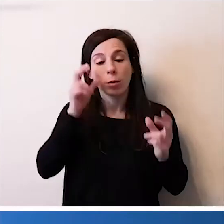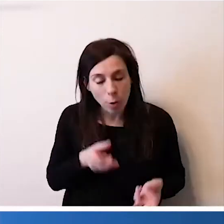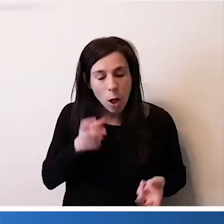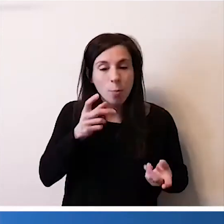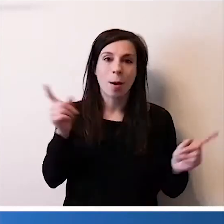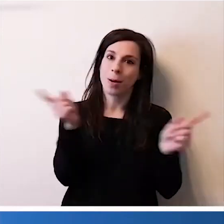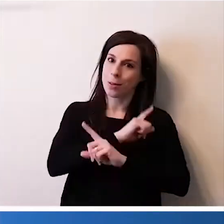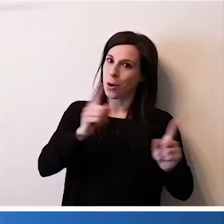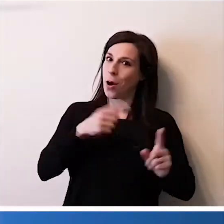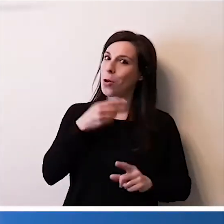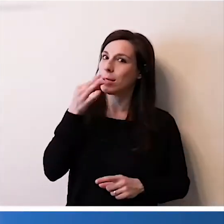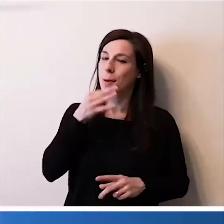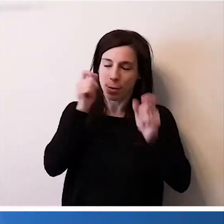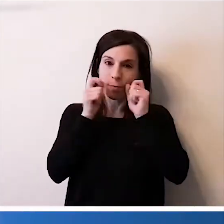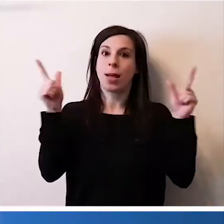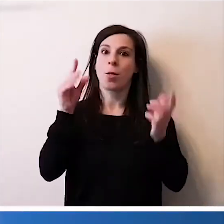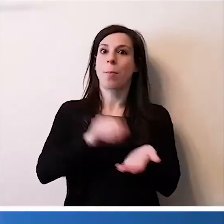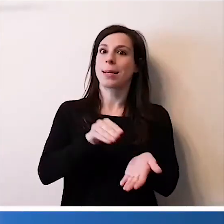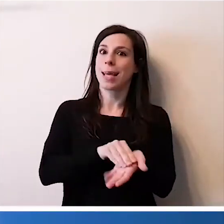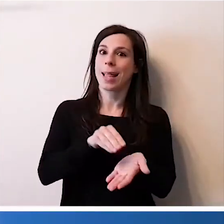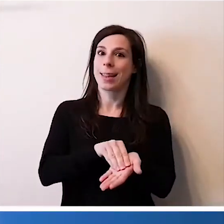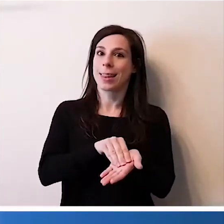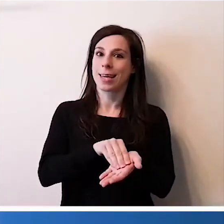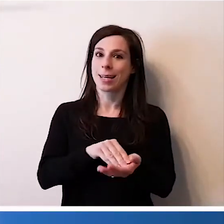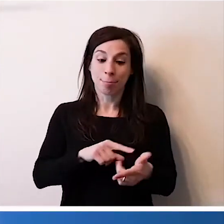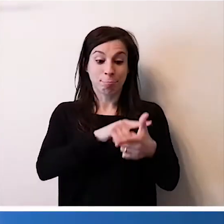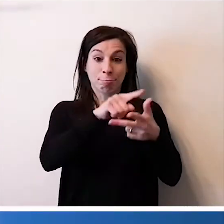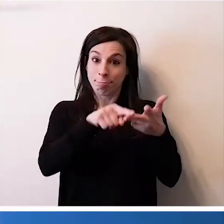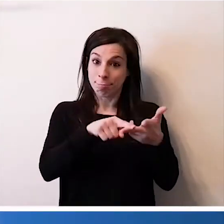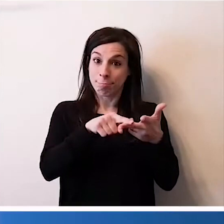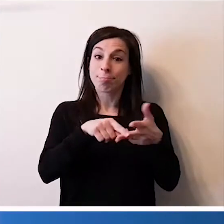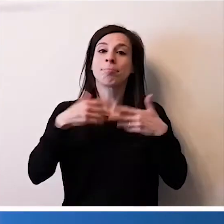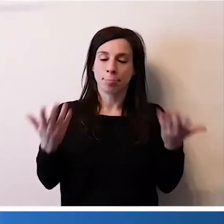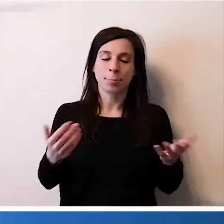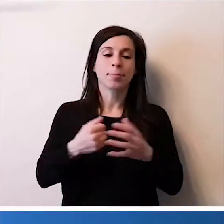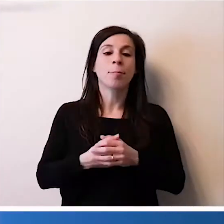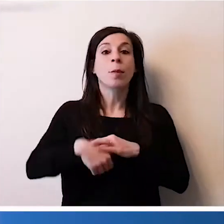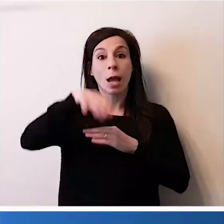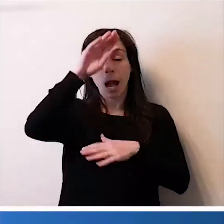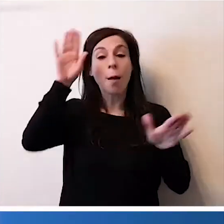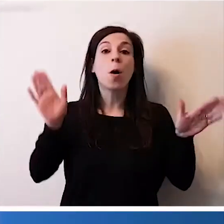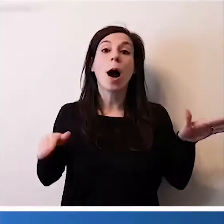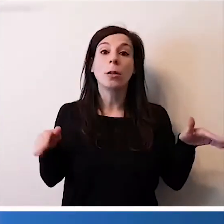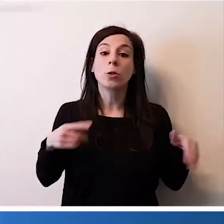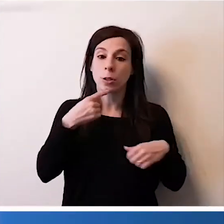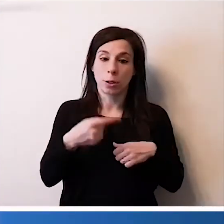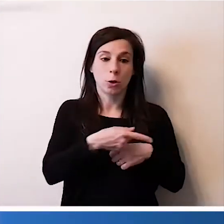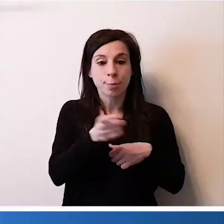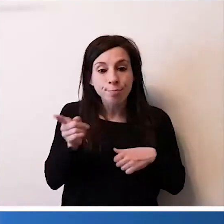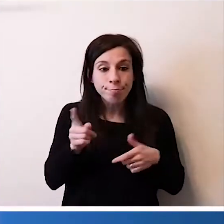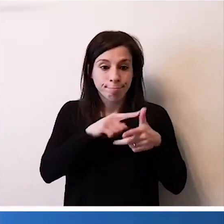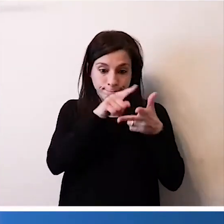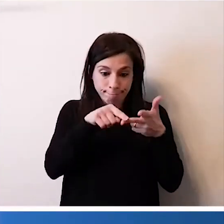realtà sono sempre molto presente. E insomma, allora, lui, il capo degli angeli, disse a loro